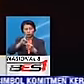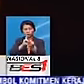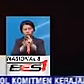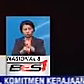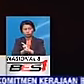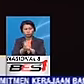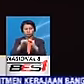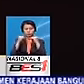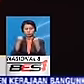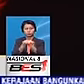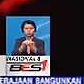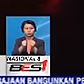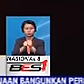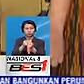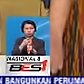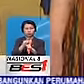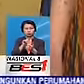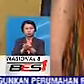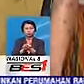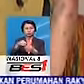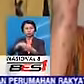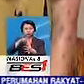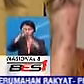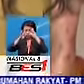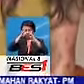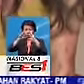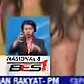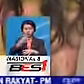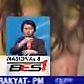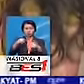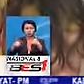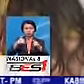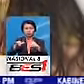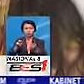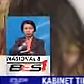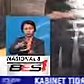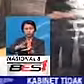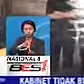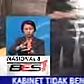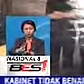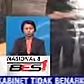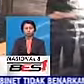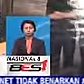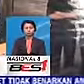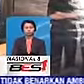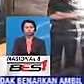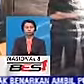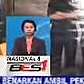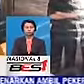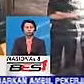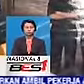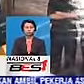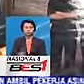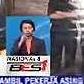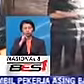persepsi masyarakat berkenaan seni visual dan kreatif serta permainan video ramai yang terlampau